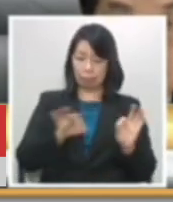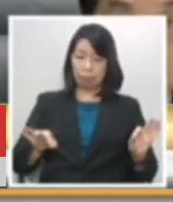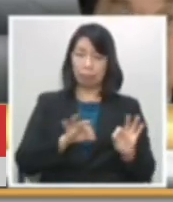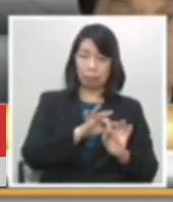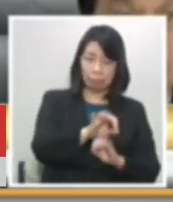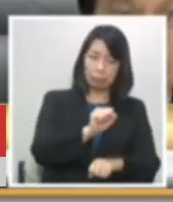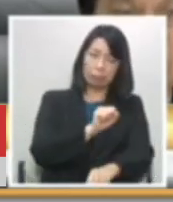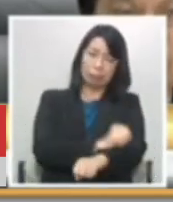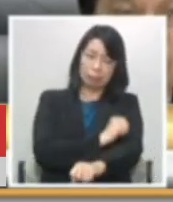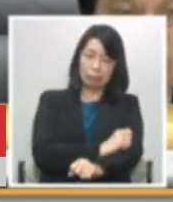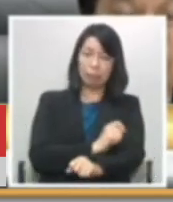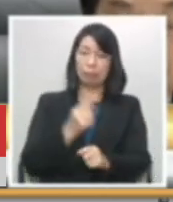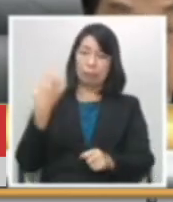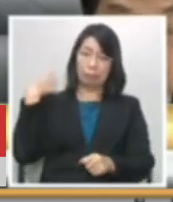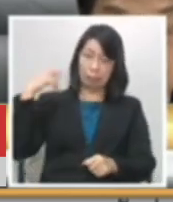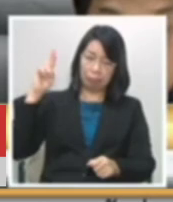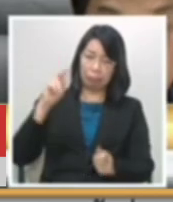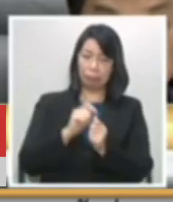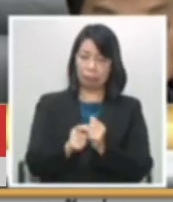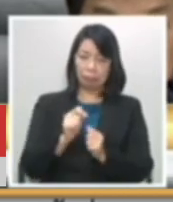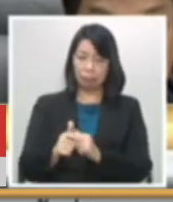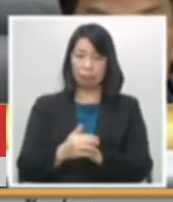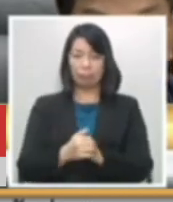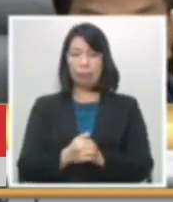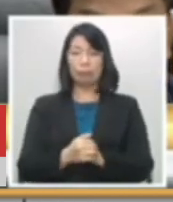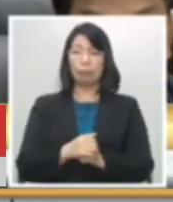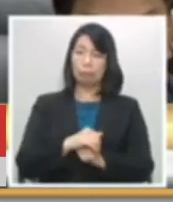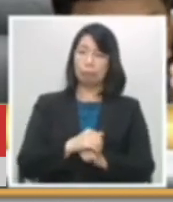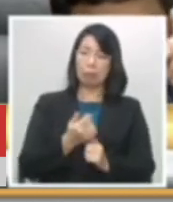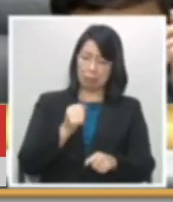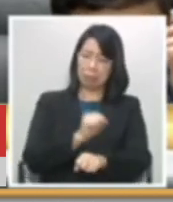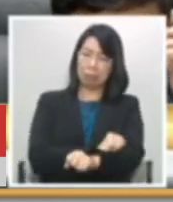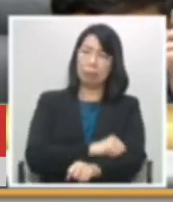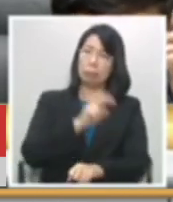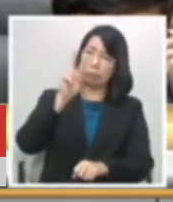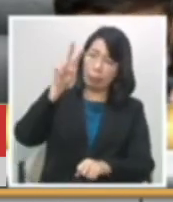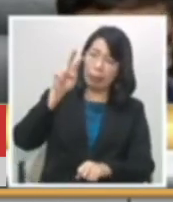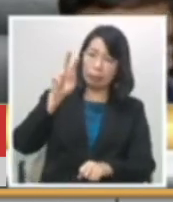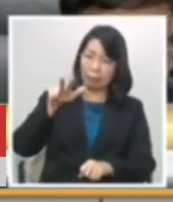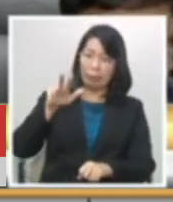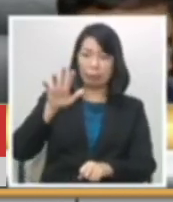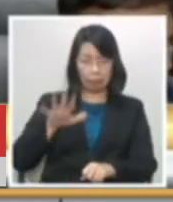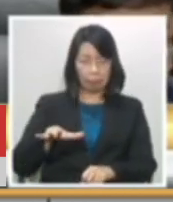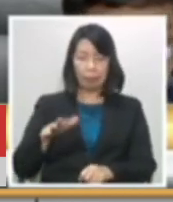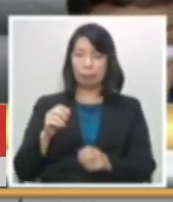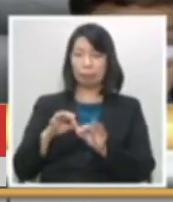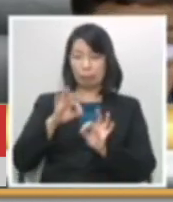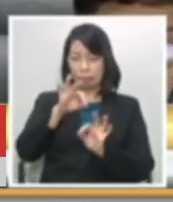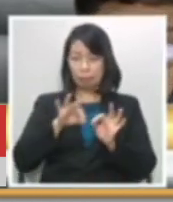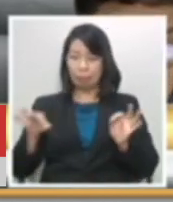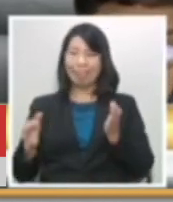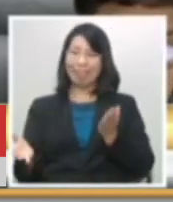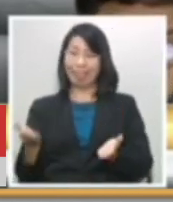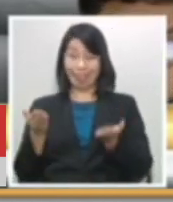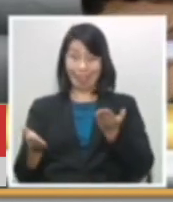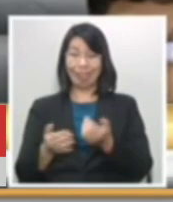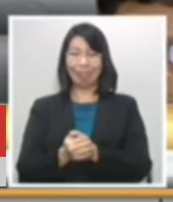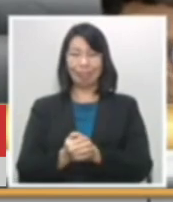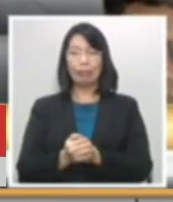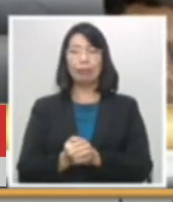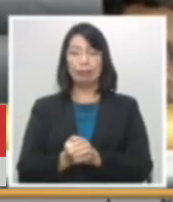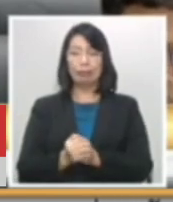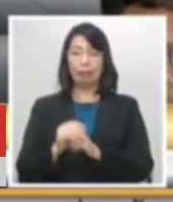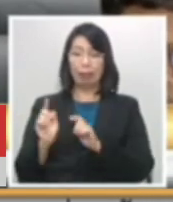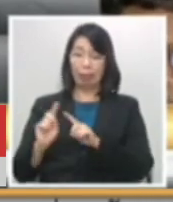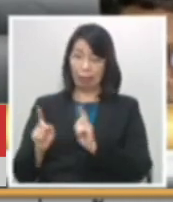างๆเป็นเงินคนละ 2,000 3,000 5,000 แล้วแต่ขนาดของที่ดินแต่ปรากฏว่าครับท่านครับเวล